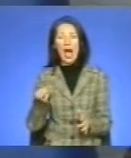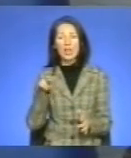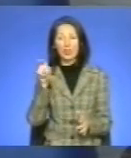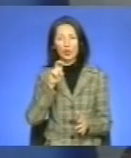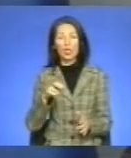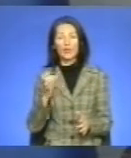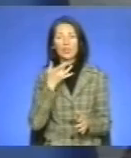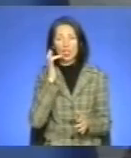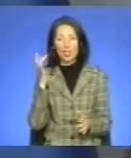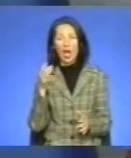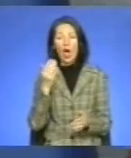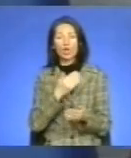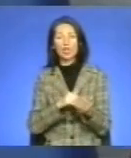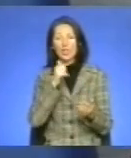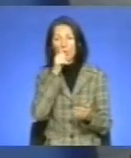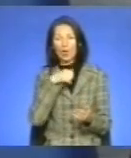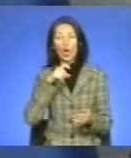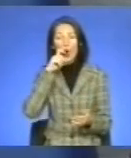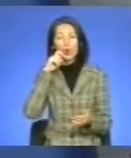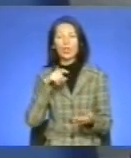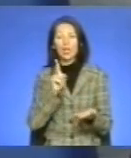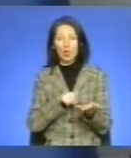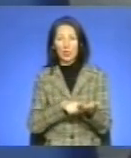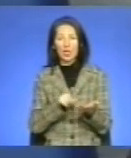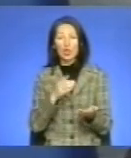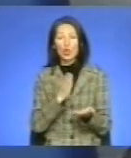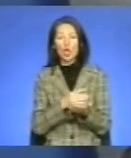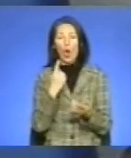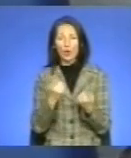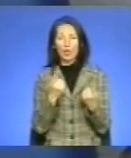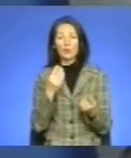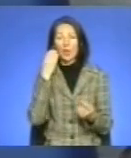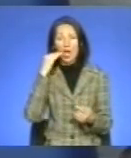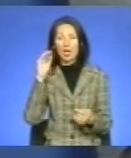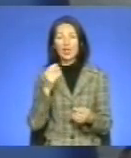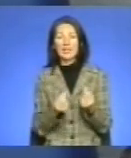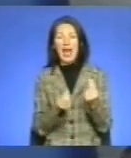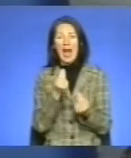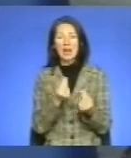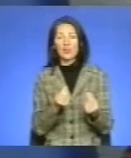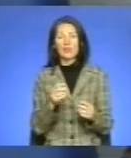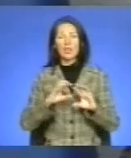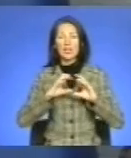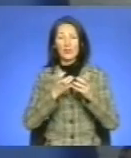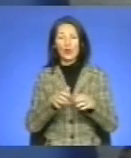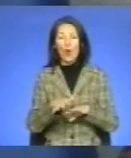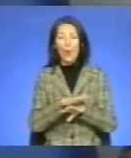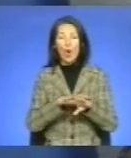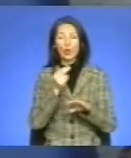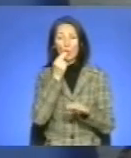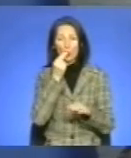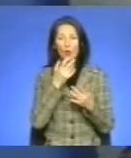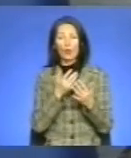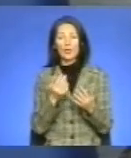роки Україна довела, що є одним з потужніших гравців на світовому ринку продовольства. Стабільна